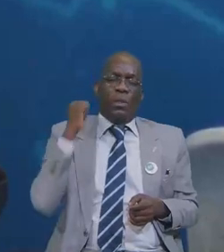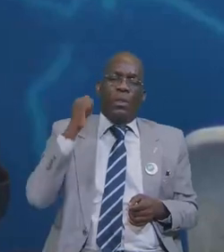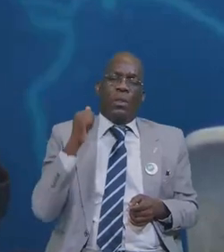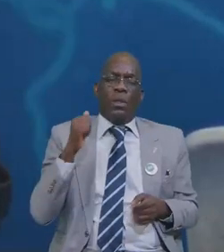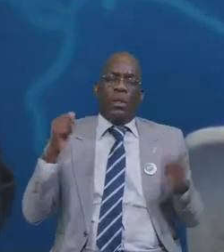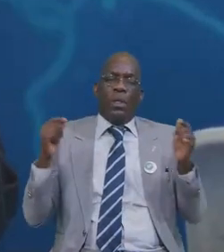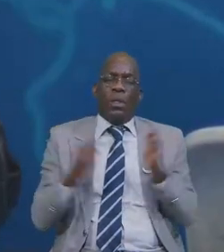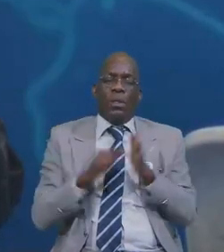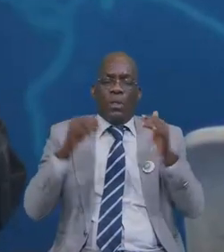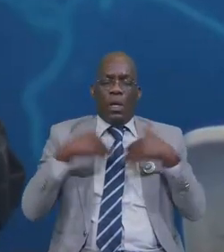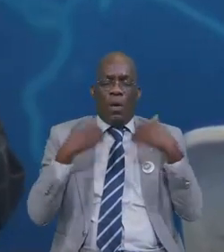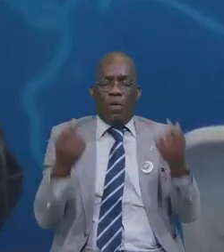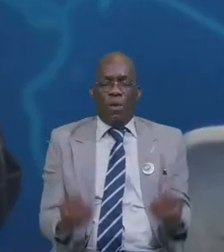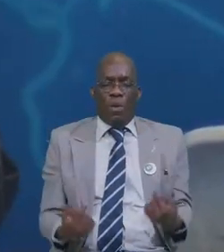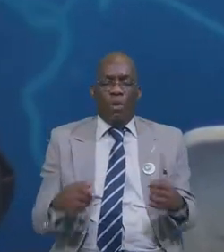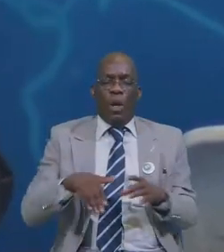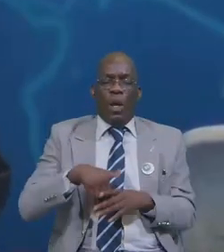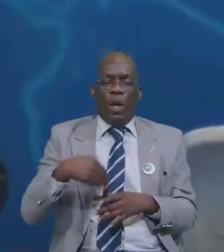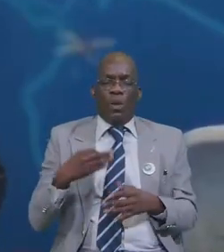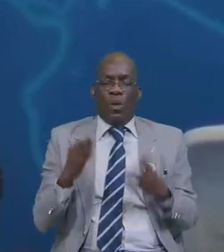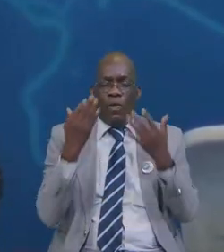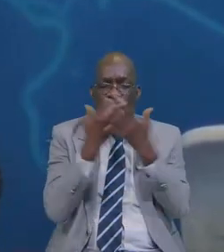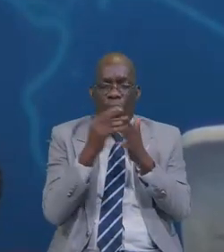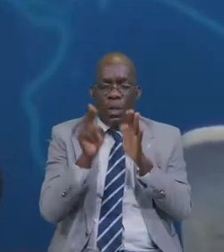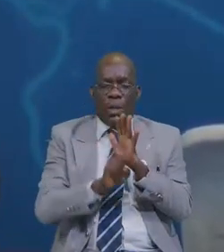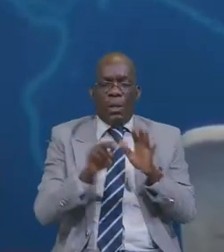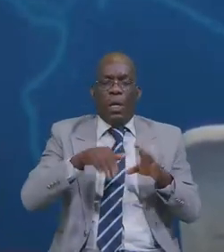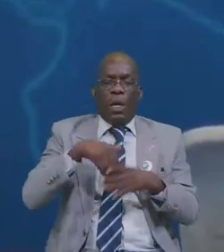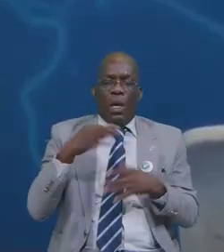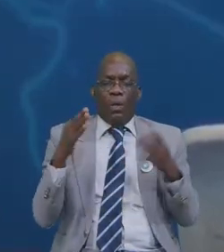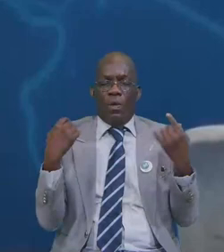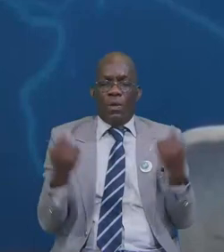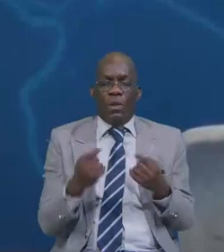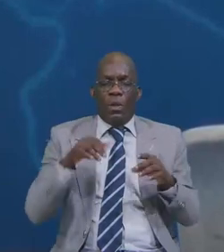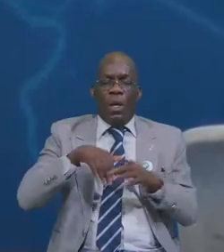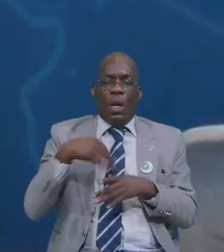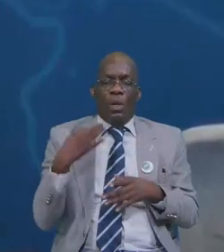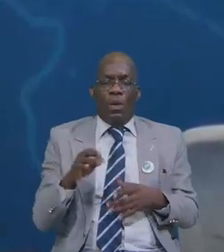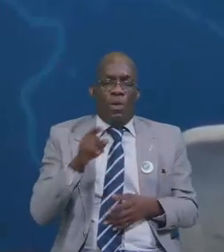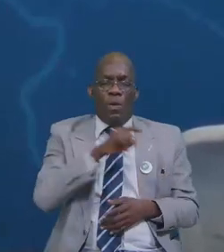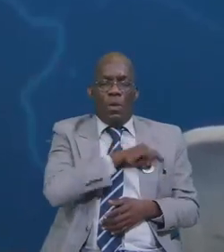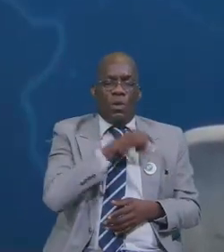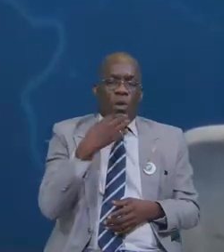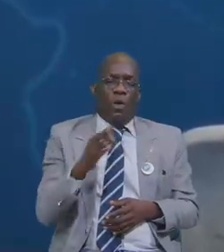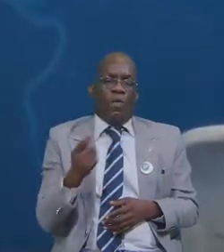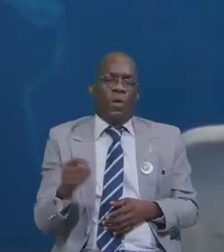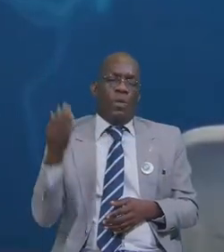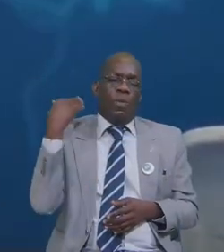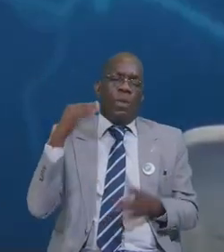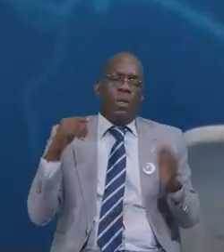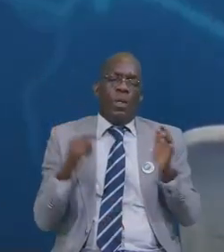rejeter. Ceux-ci sont venus des ténèbres, du péché, de la culpabilité de leur